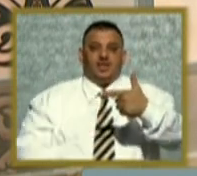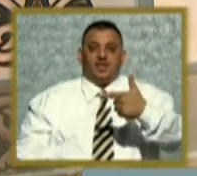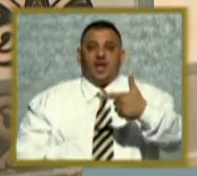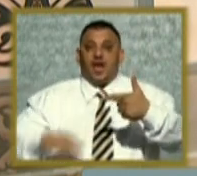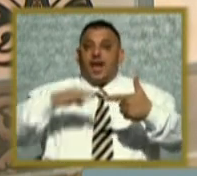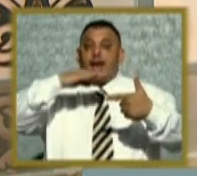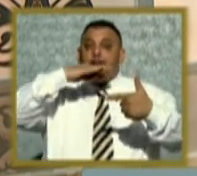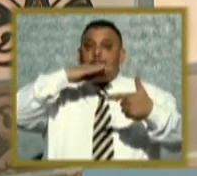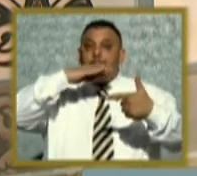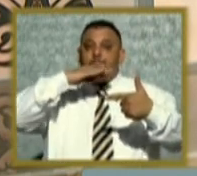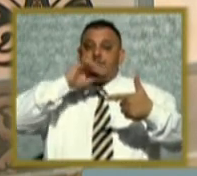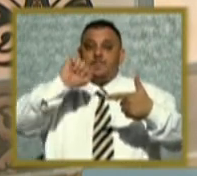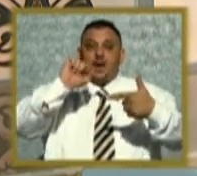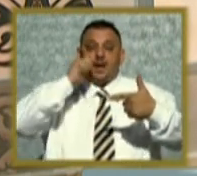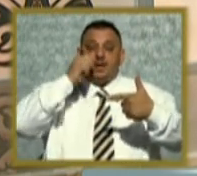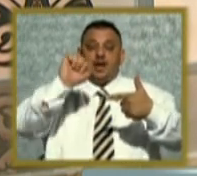الوالد